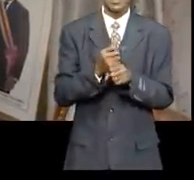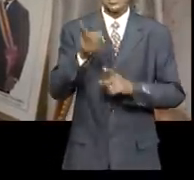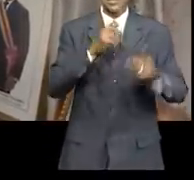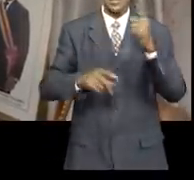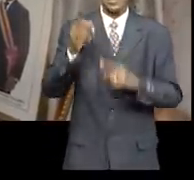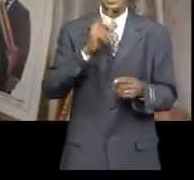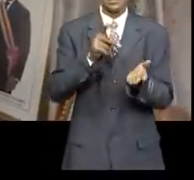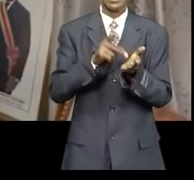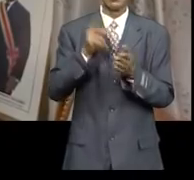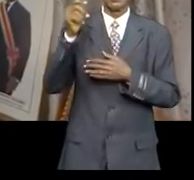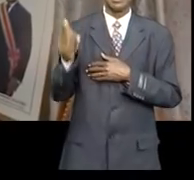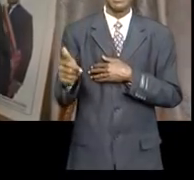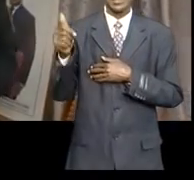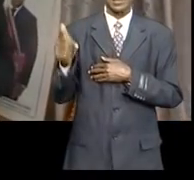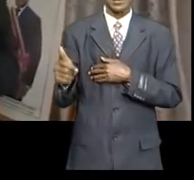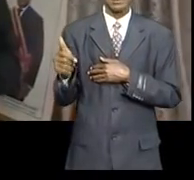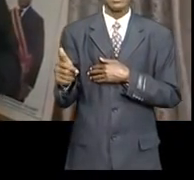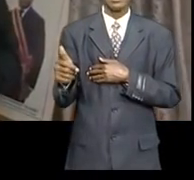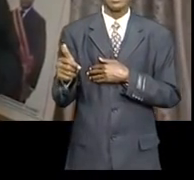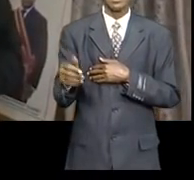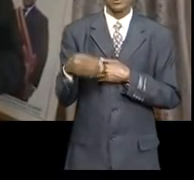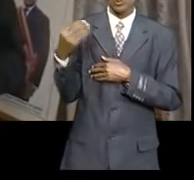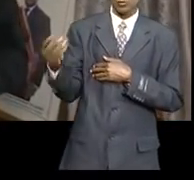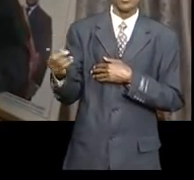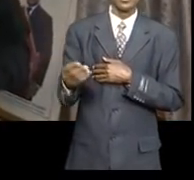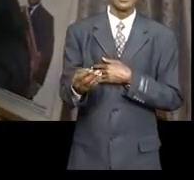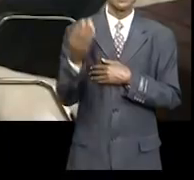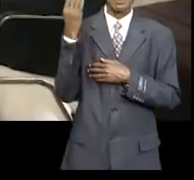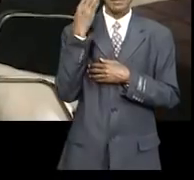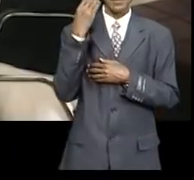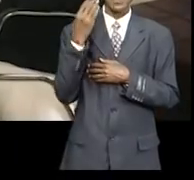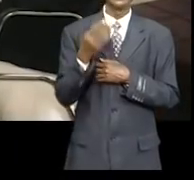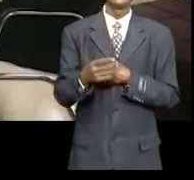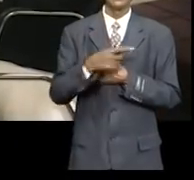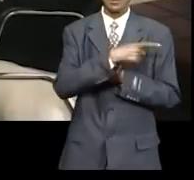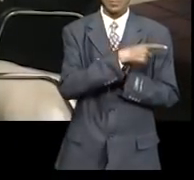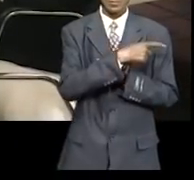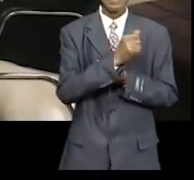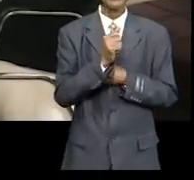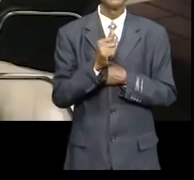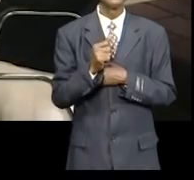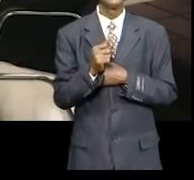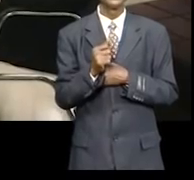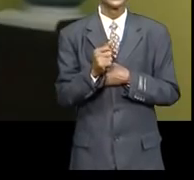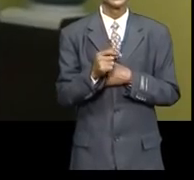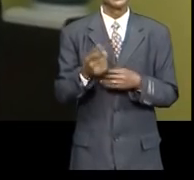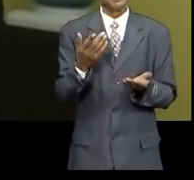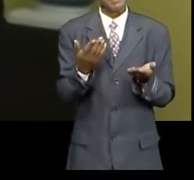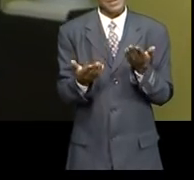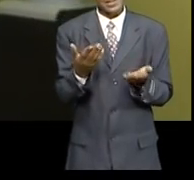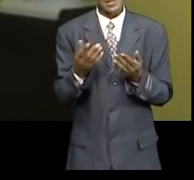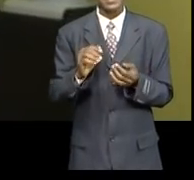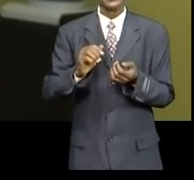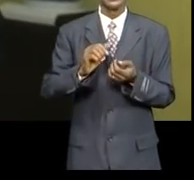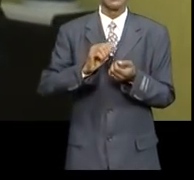monsieur. Nous vous remercions pour cet acte. Malgré les difficultés rencontrées, pour la